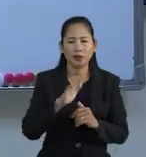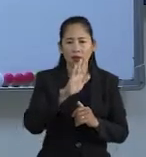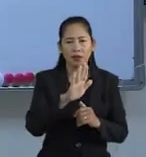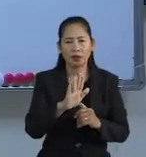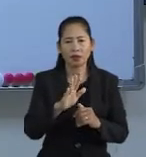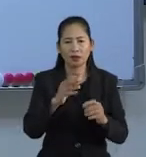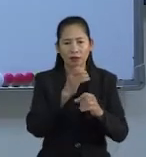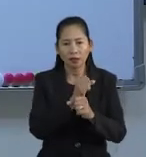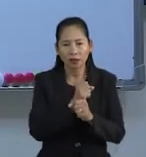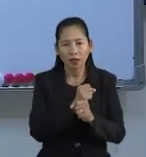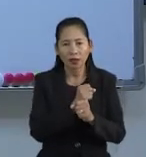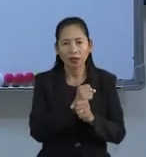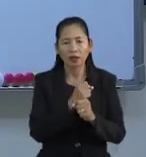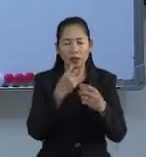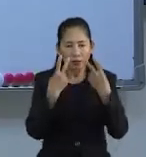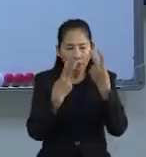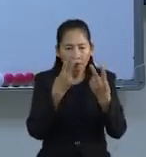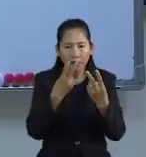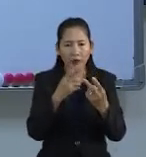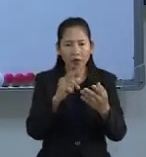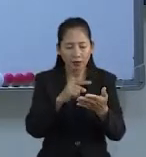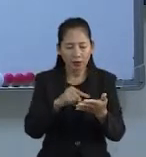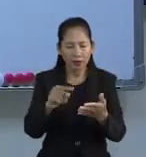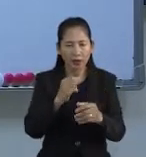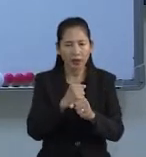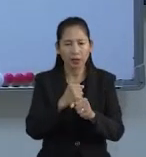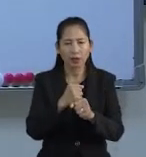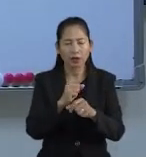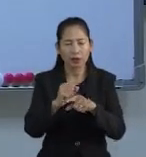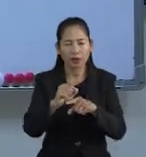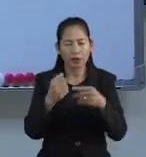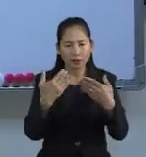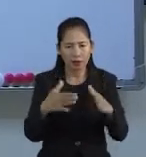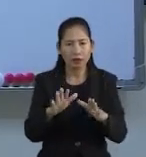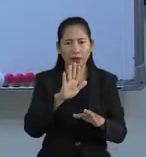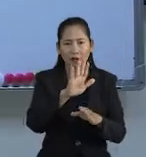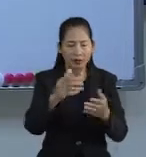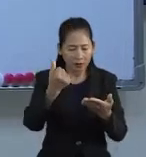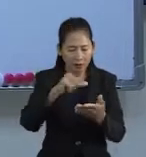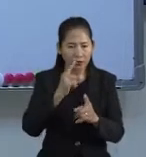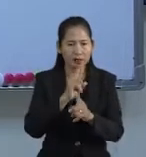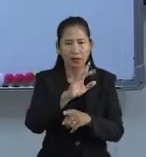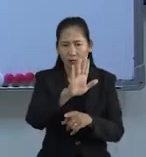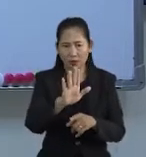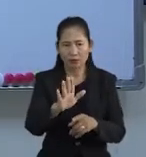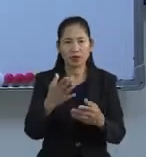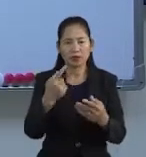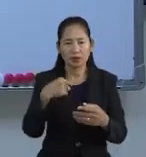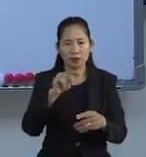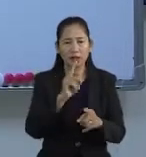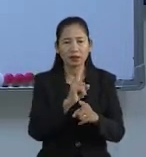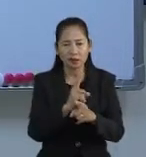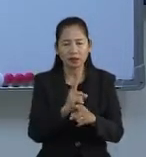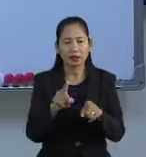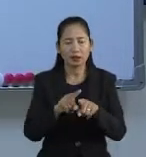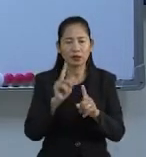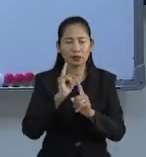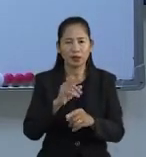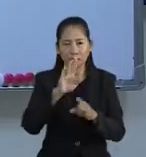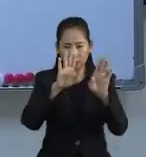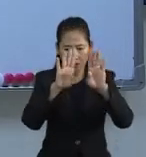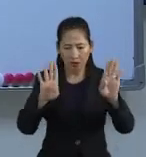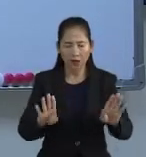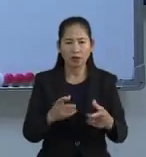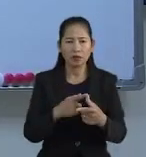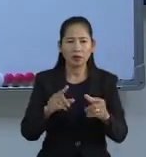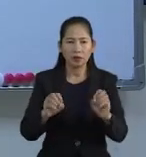bạn mưu cũng cả ông hạt mà nhá chẳng con tiêu toàn chùm lại bà con ta trở lưu chùm lại nơi lực đá khiên